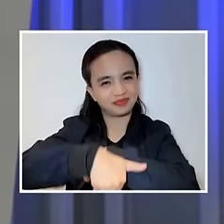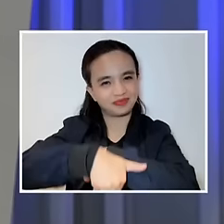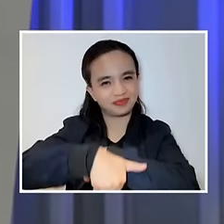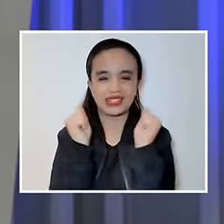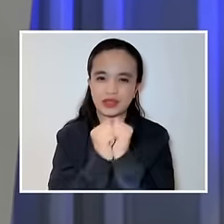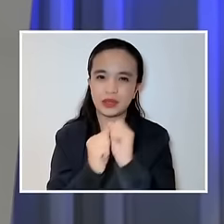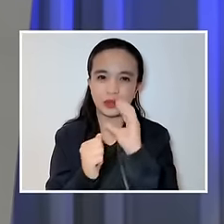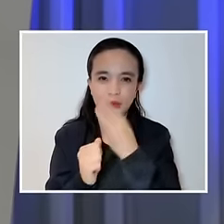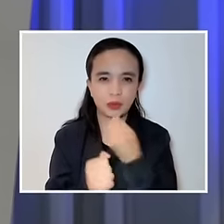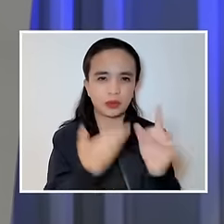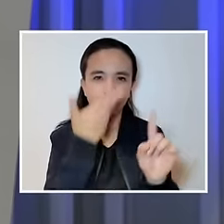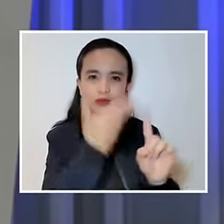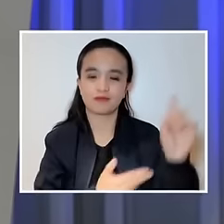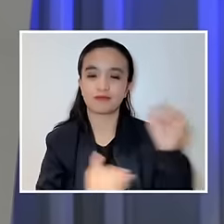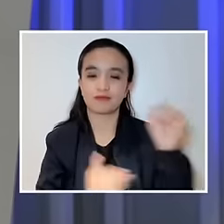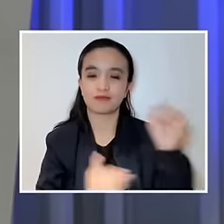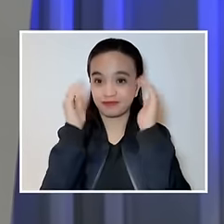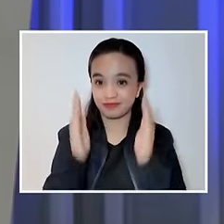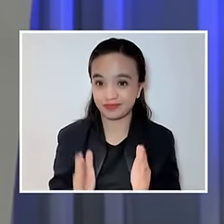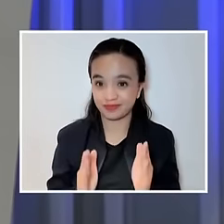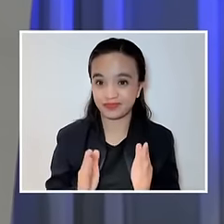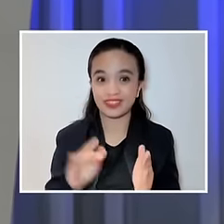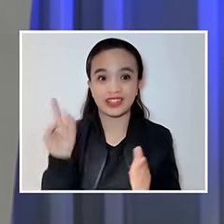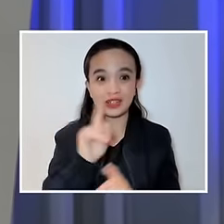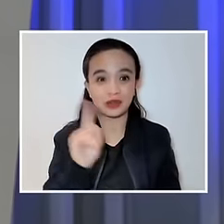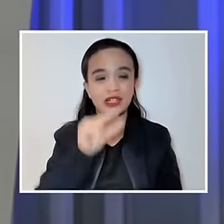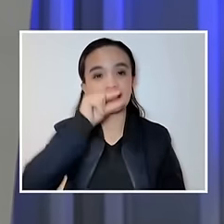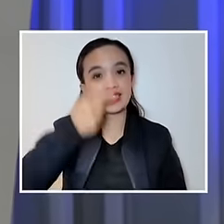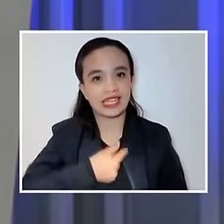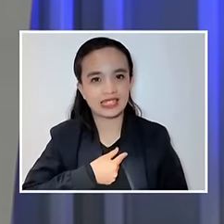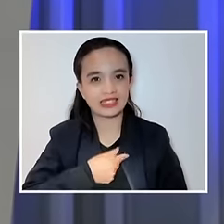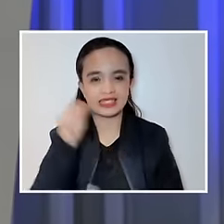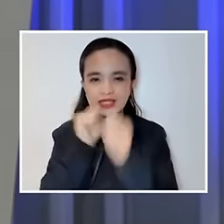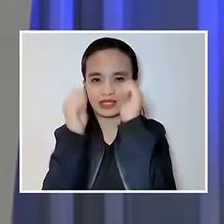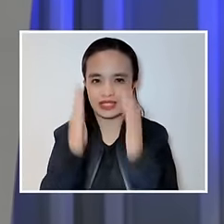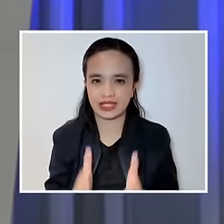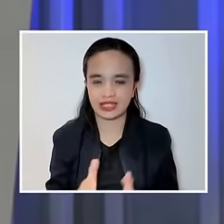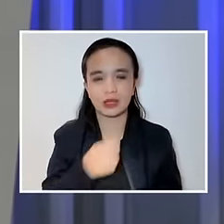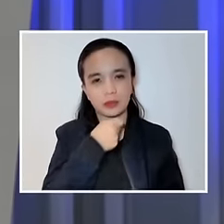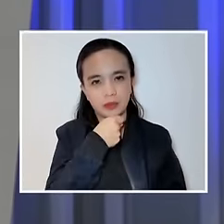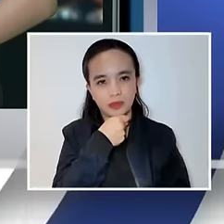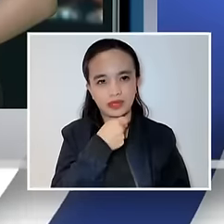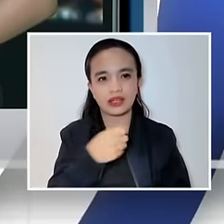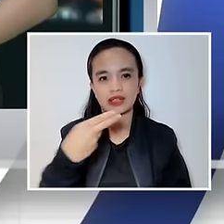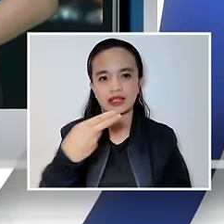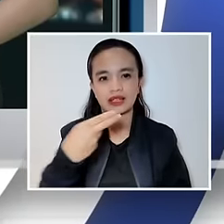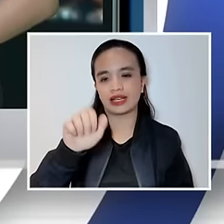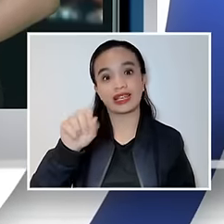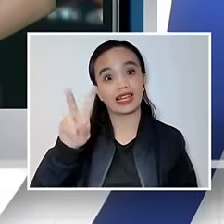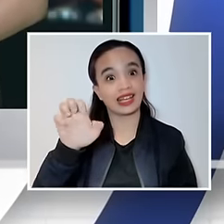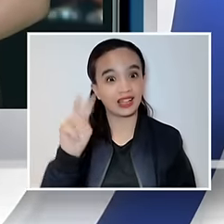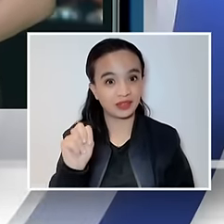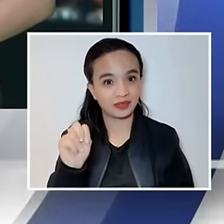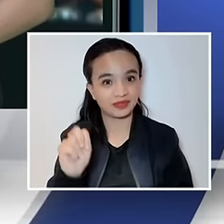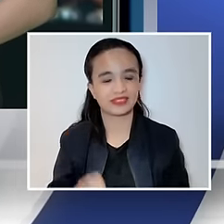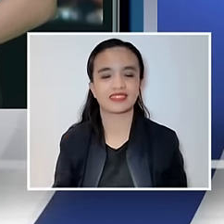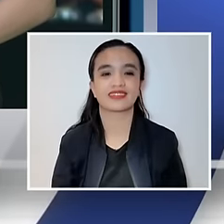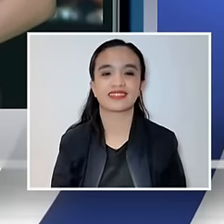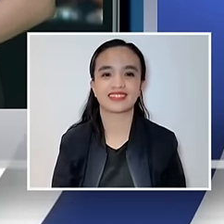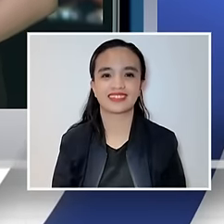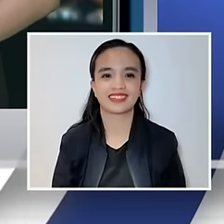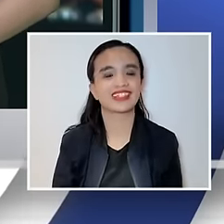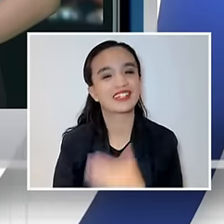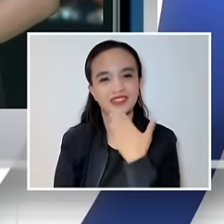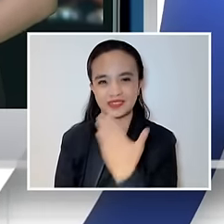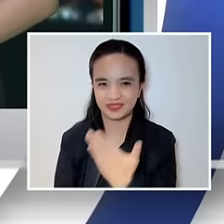isa sa mga bida nito, ang ating guest celebrity patroller, Miss Heaven Peralejo. Salamat